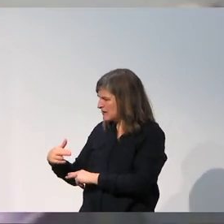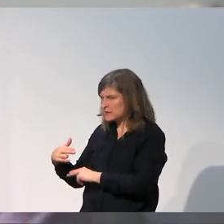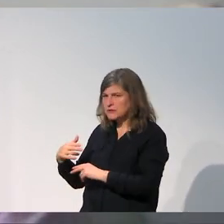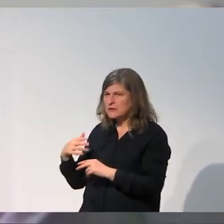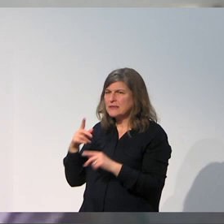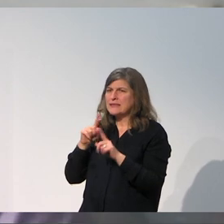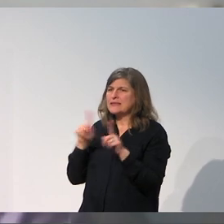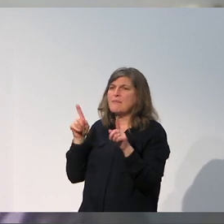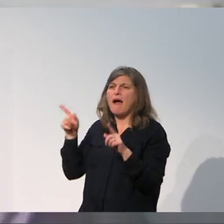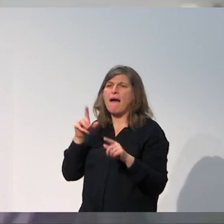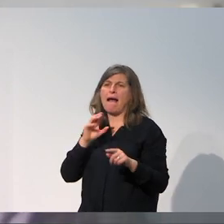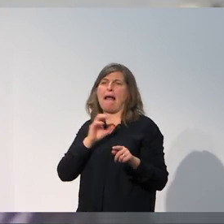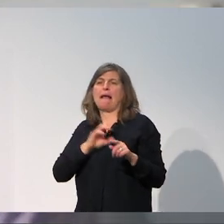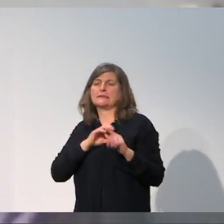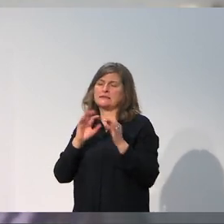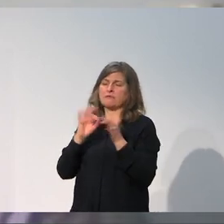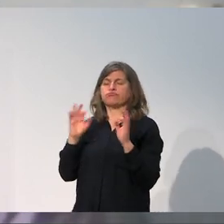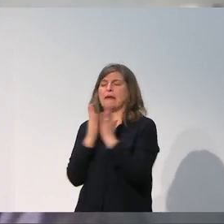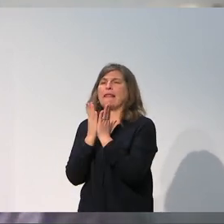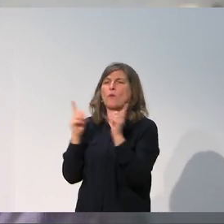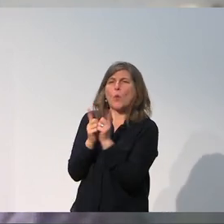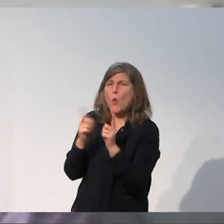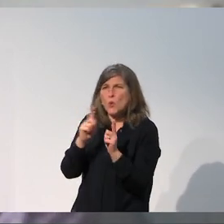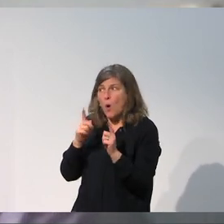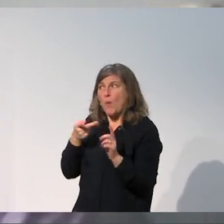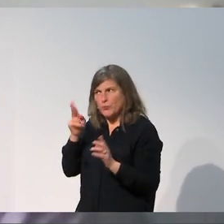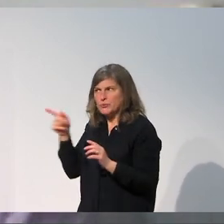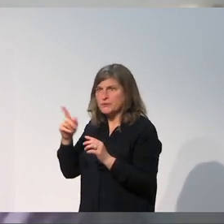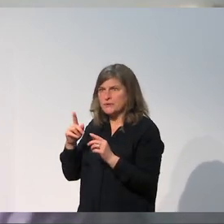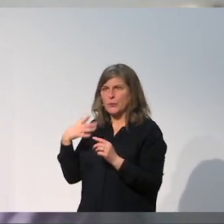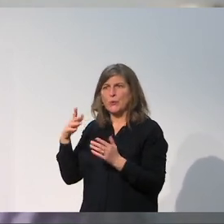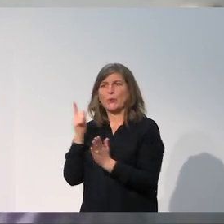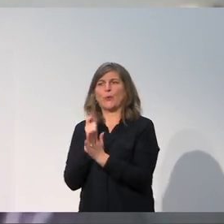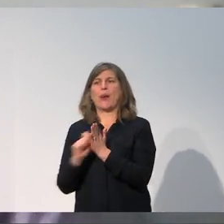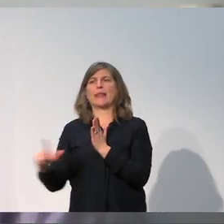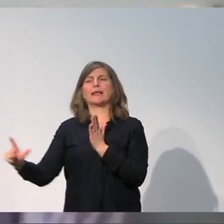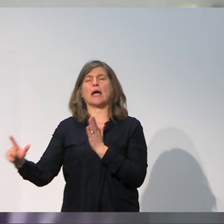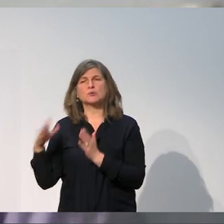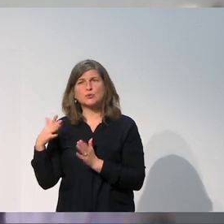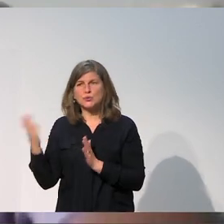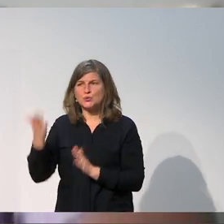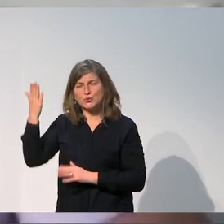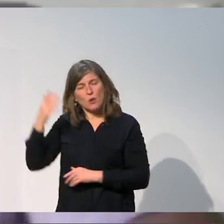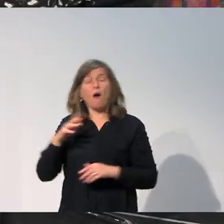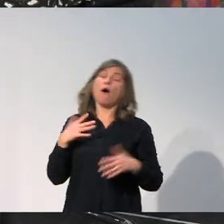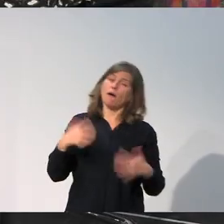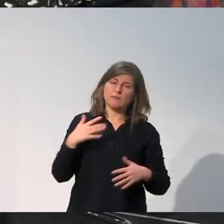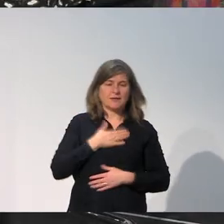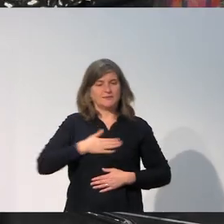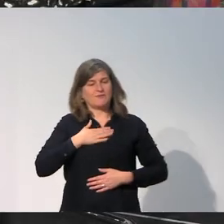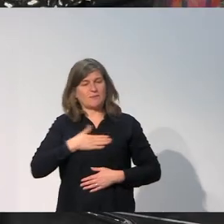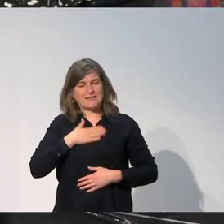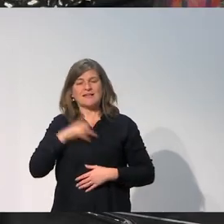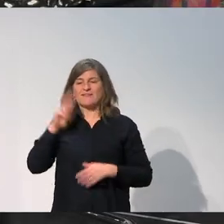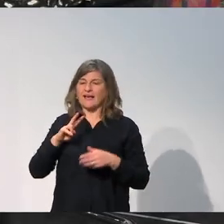côté essayiste. Enfin, on y voit vraiment une plume littéraire. Donc, bah, vraiment, merci vraiment, Miguel, ça me fait très plaisir parce que le style